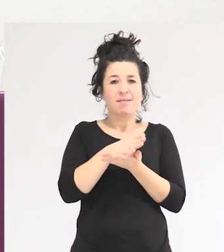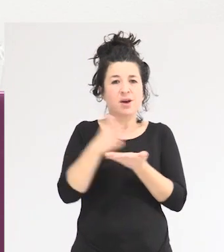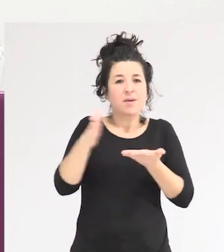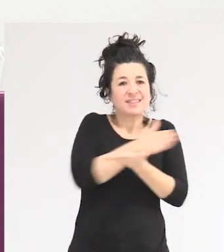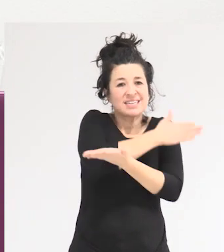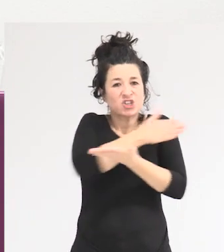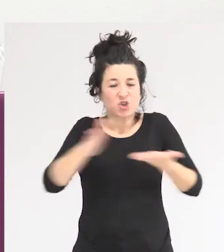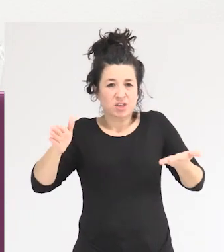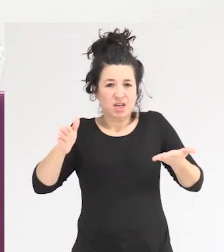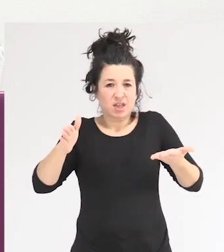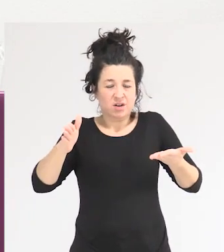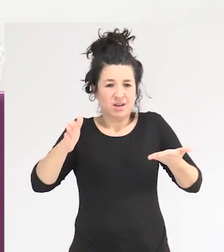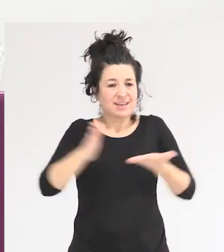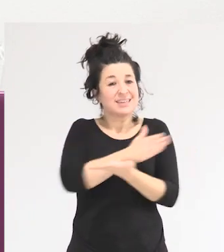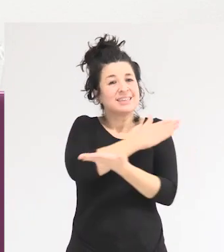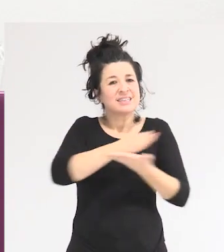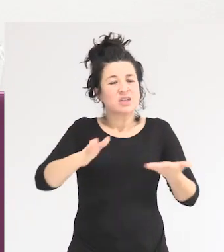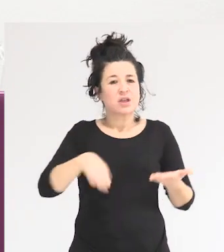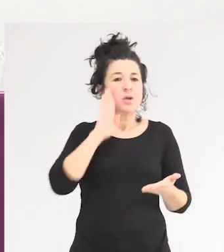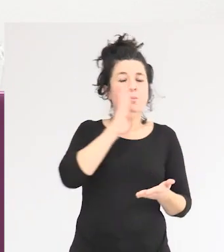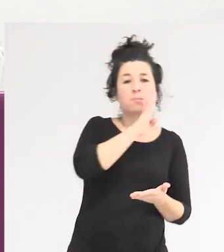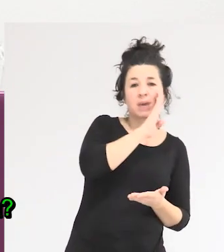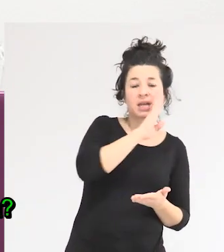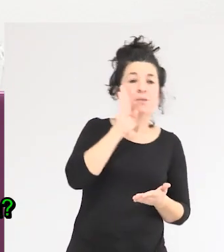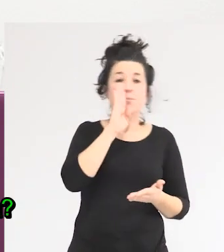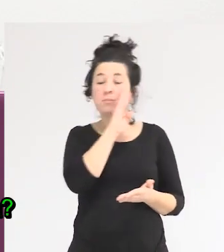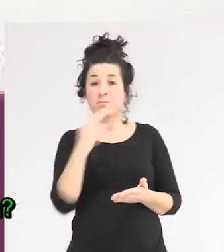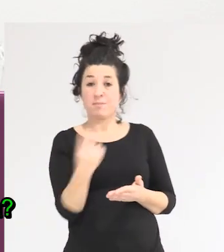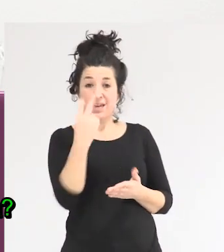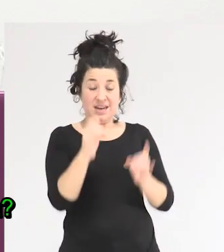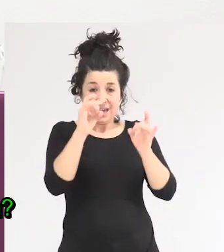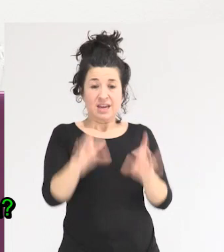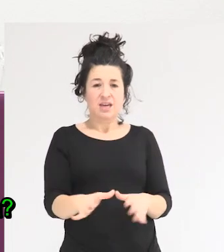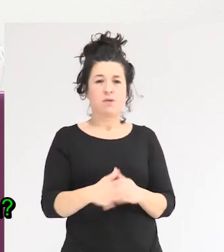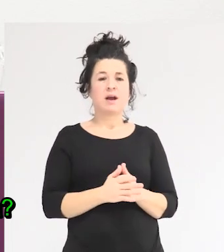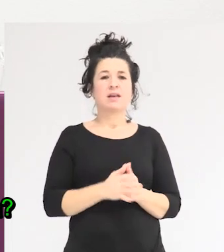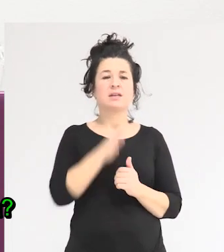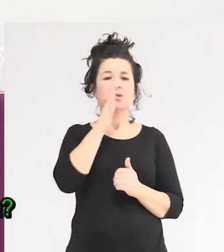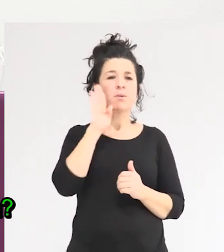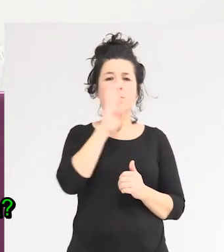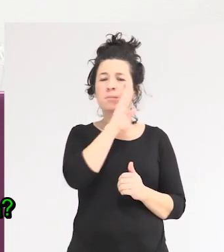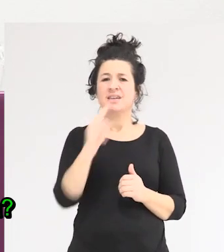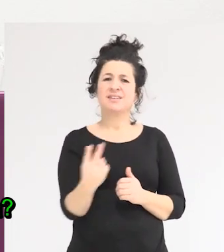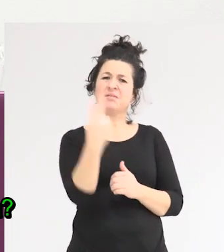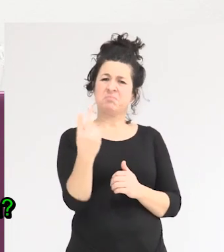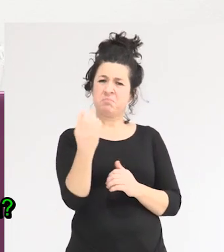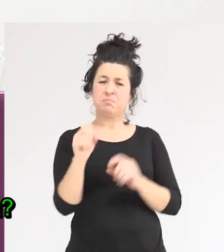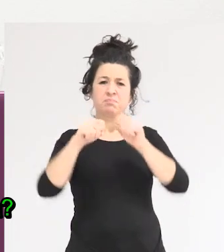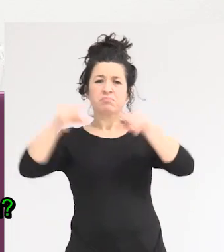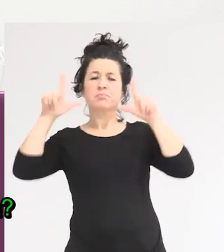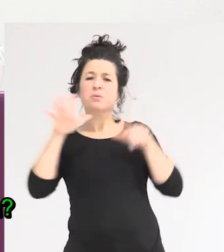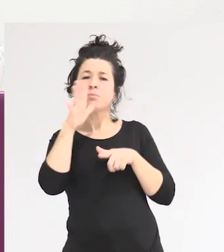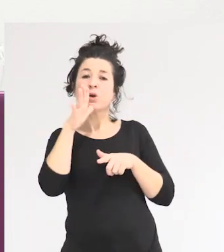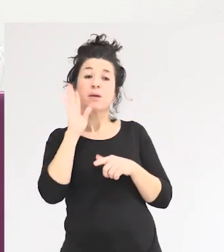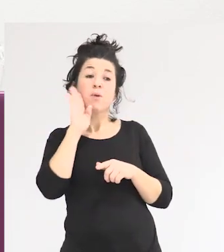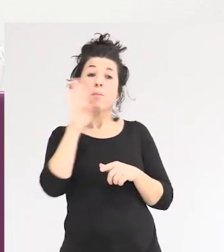ez, ama eta ama ordearekin gertatzen den bezala. Ama ordearen figura, zergatik agertzen da, bueno, ba, ama hori